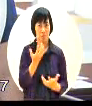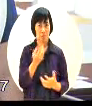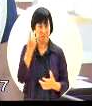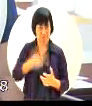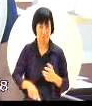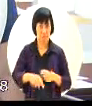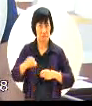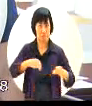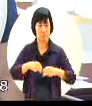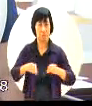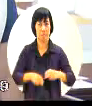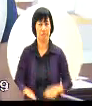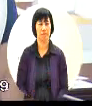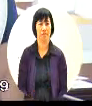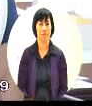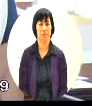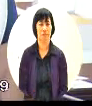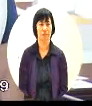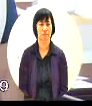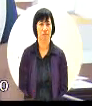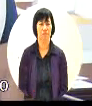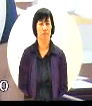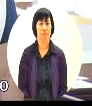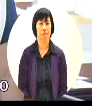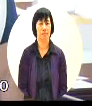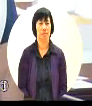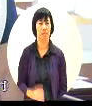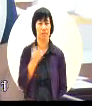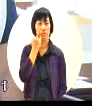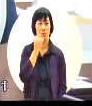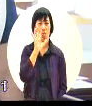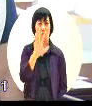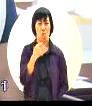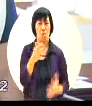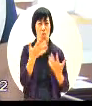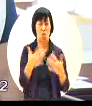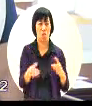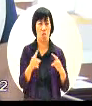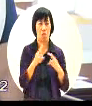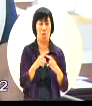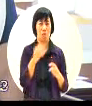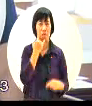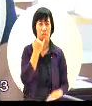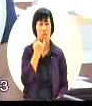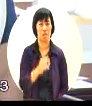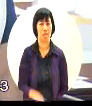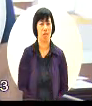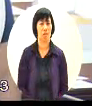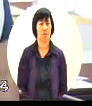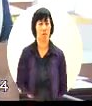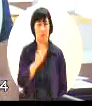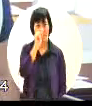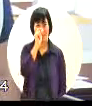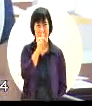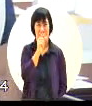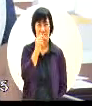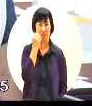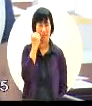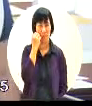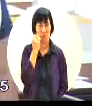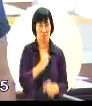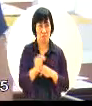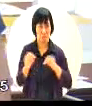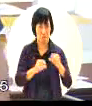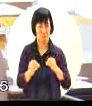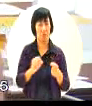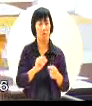啊？会当来疏散较侪人咧啊？尤其即个有咧十家的所在，重新来规划应该是会足水